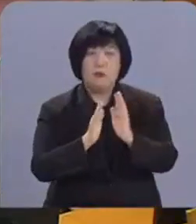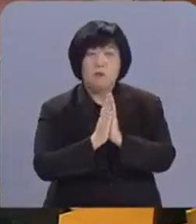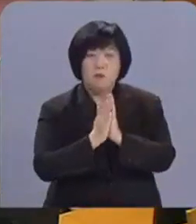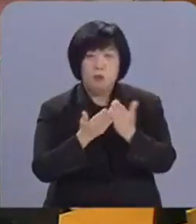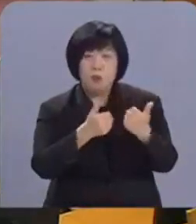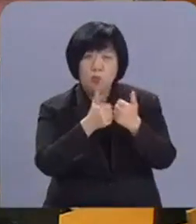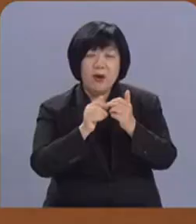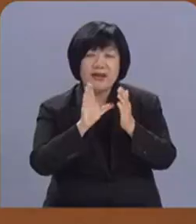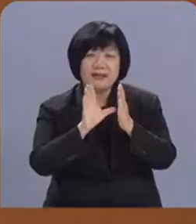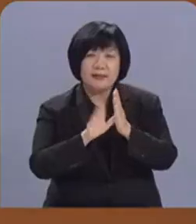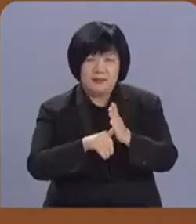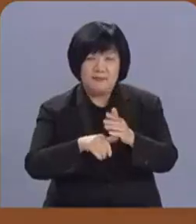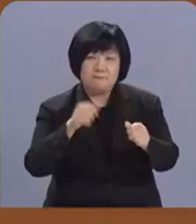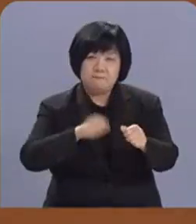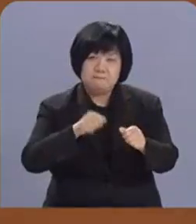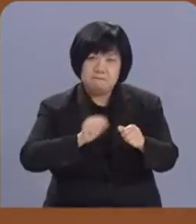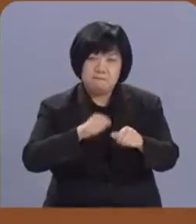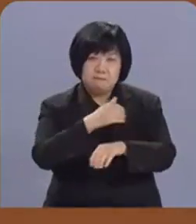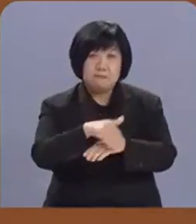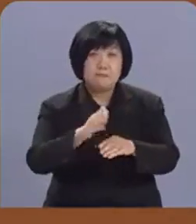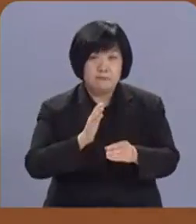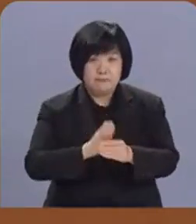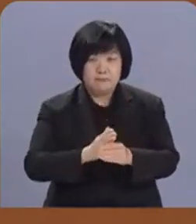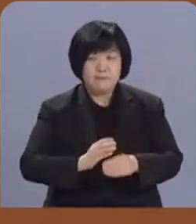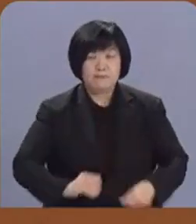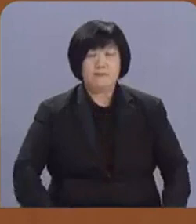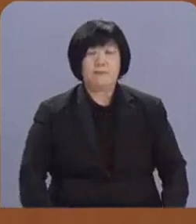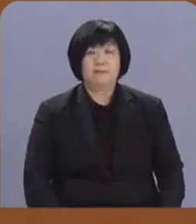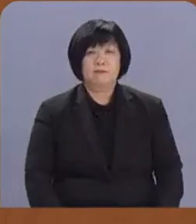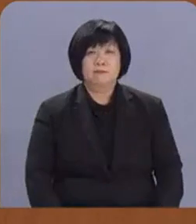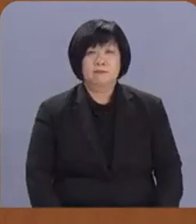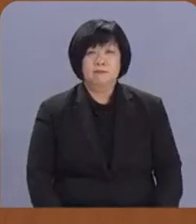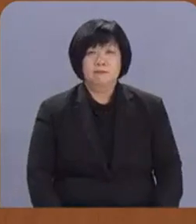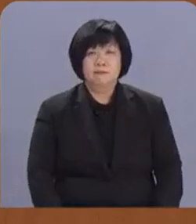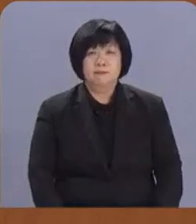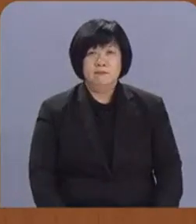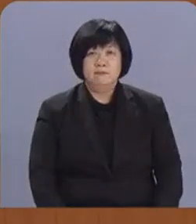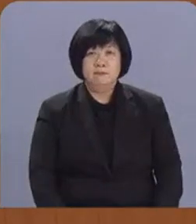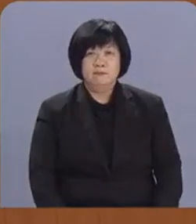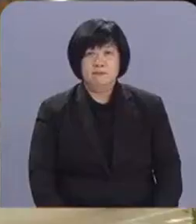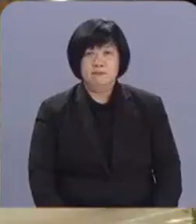본회의에서 처리될 전망입니다. KBS 뉴스 노준철입니다.